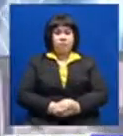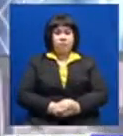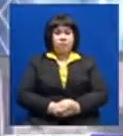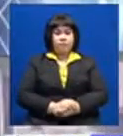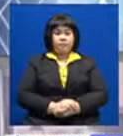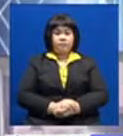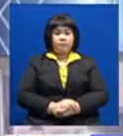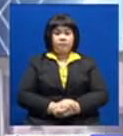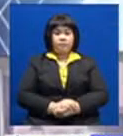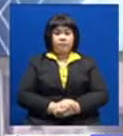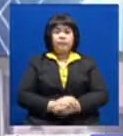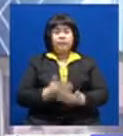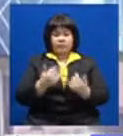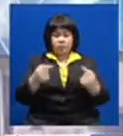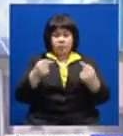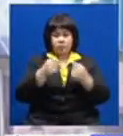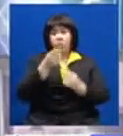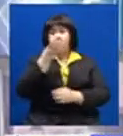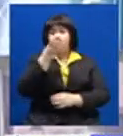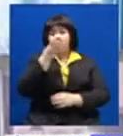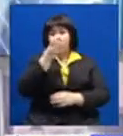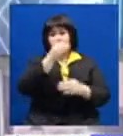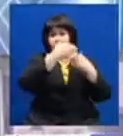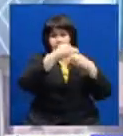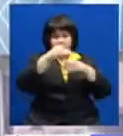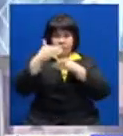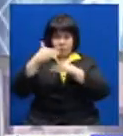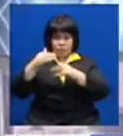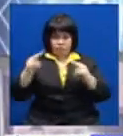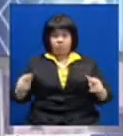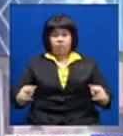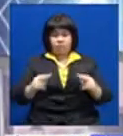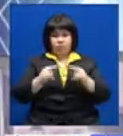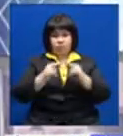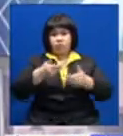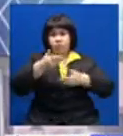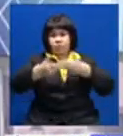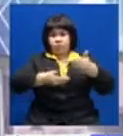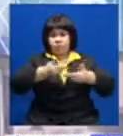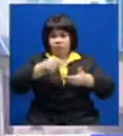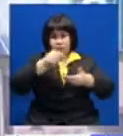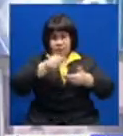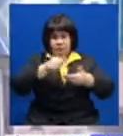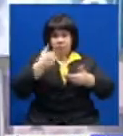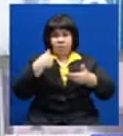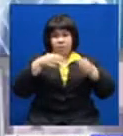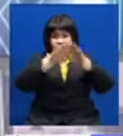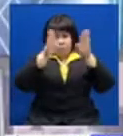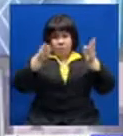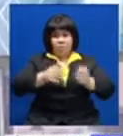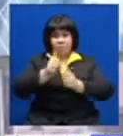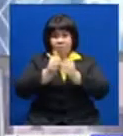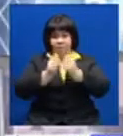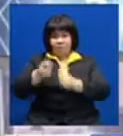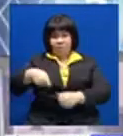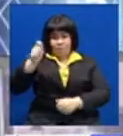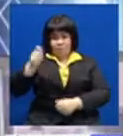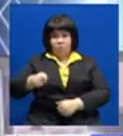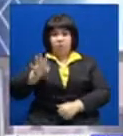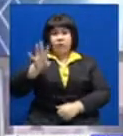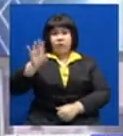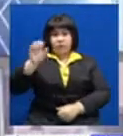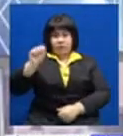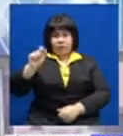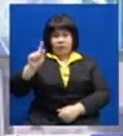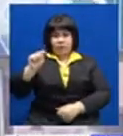ไปติดตามเรื่องของการระบายข้าวกันบ้างนะคะกระทรวงพาณิชย์เปิดประมูลข้าวสารในสต๊อกรัฐบาลปริมาณ 400,000ตันมีเอกชนสน